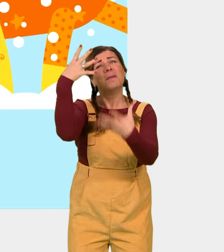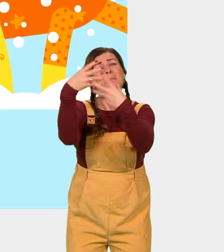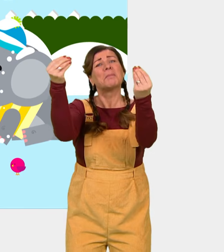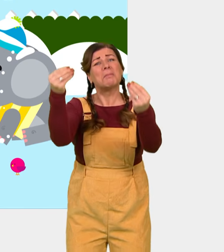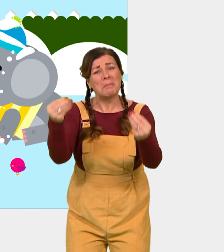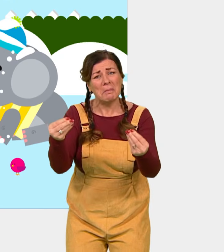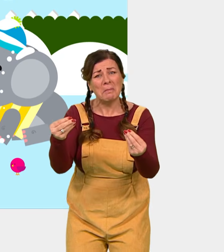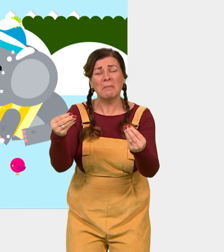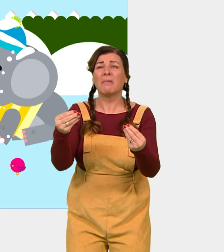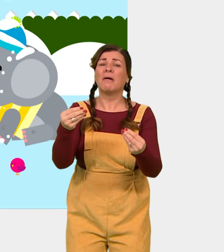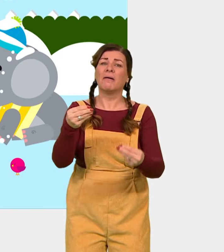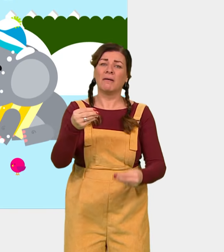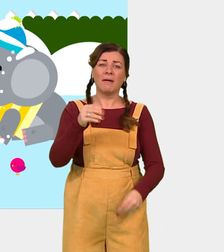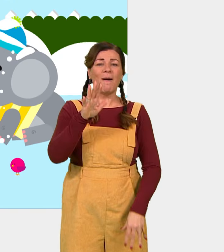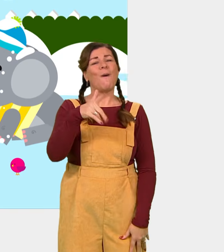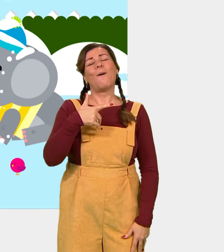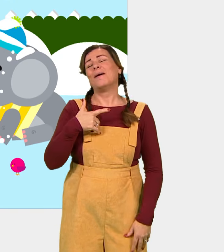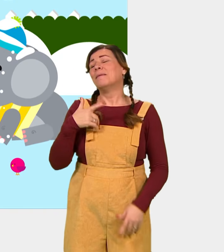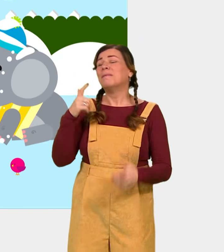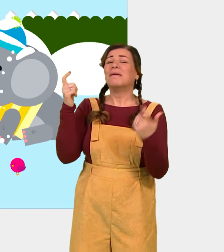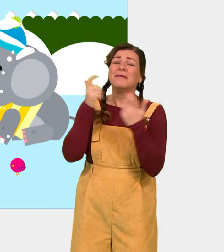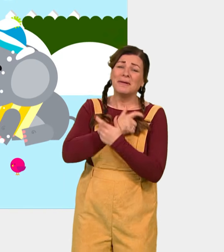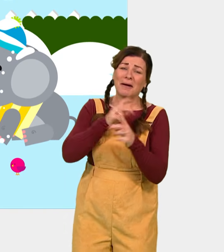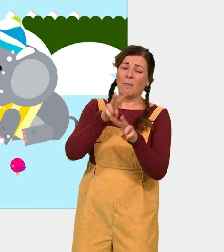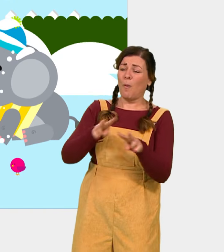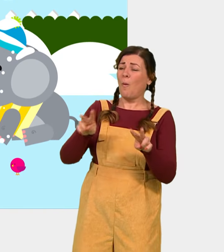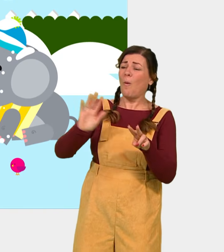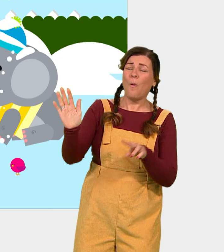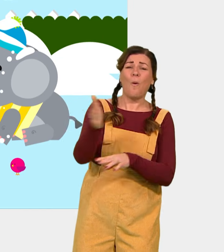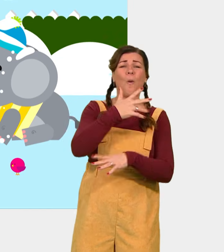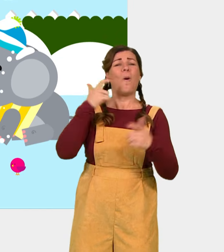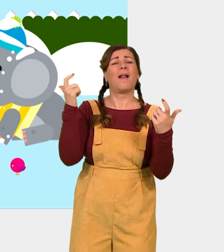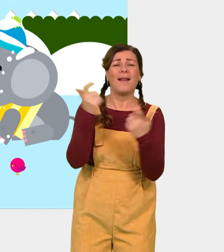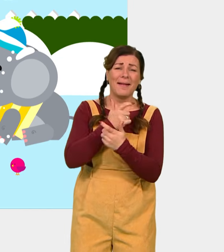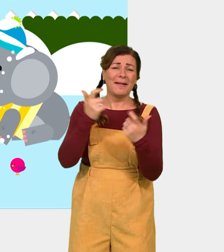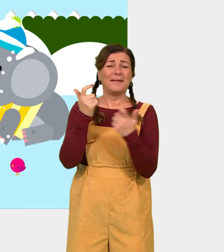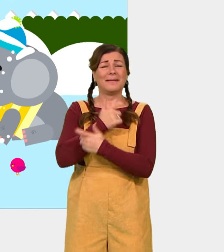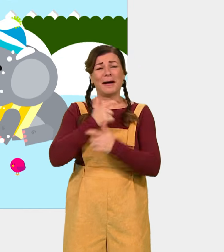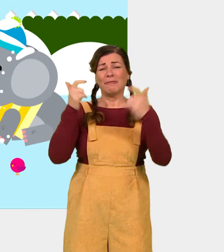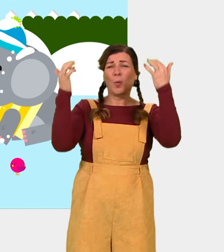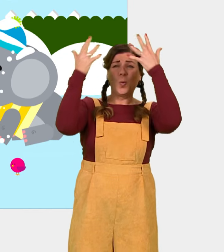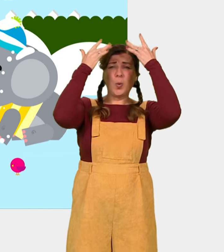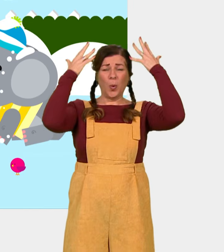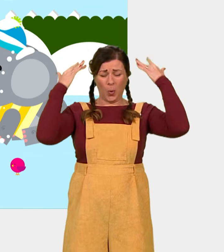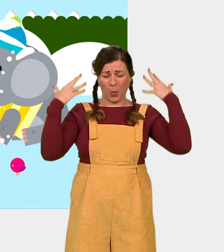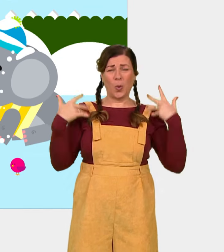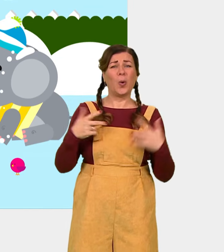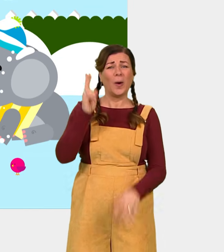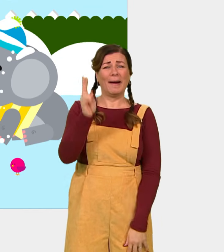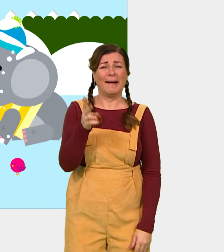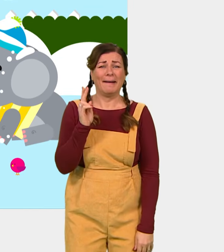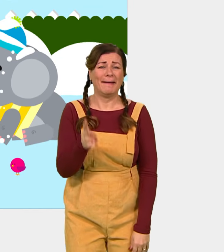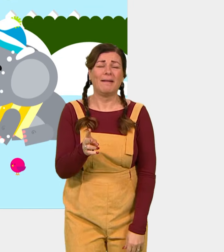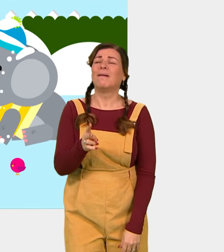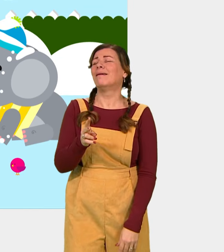arni. Ond wrth edrych ar jangle ac ar bawb, oedd wedi cael cawod arall wen ar ei pen, roedd hi'n